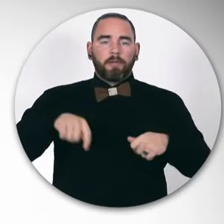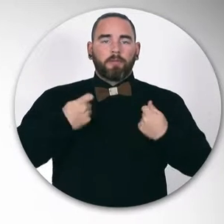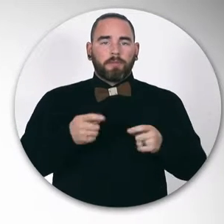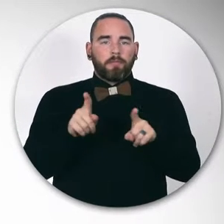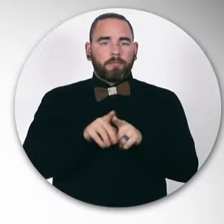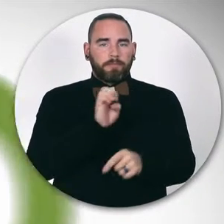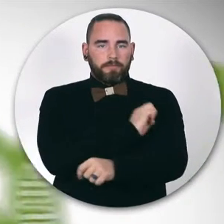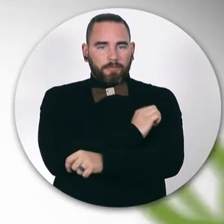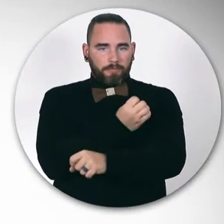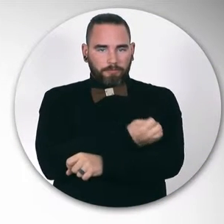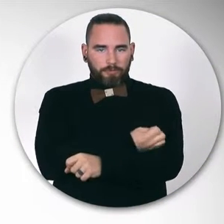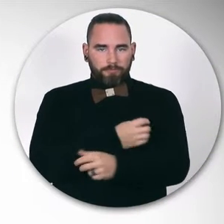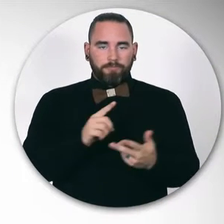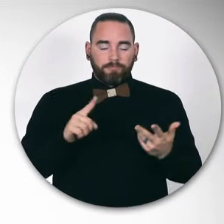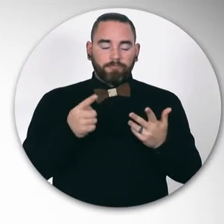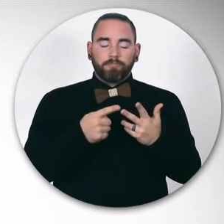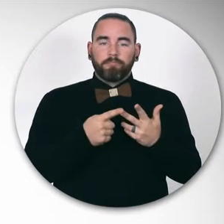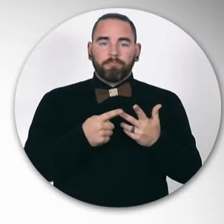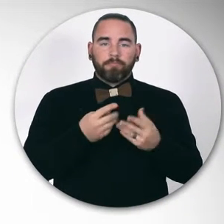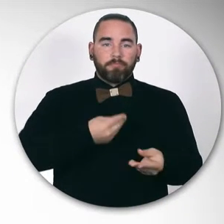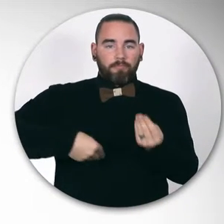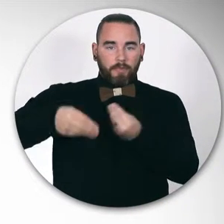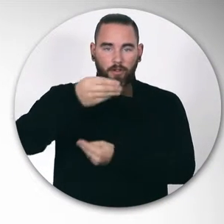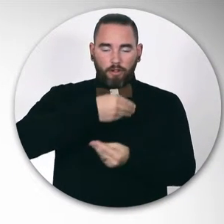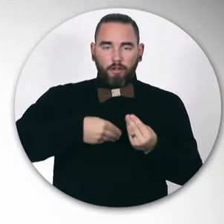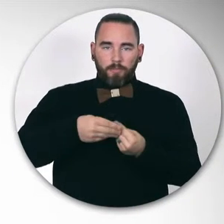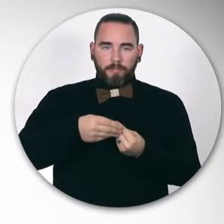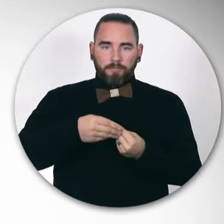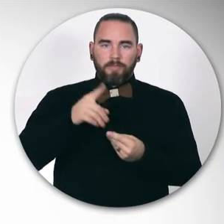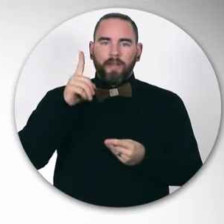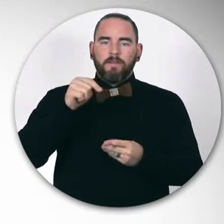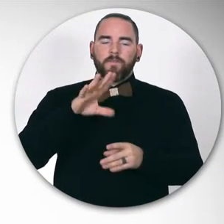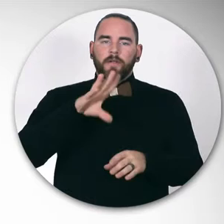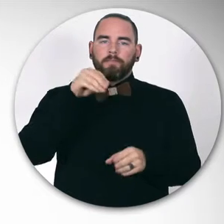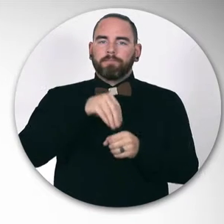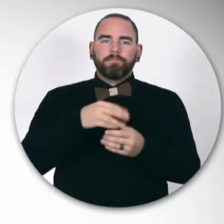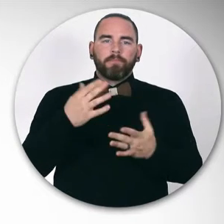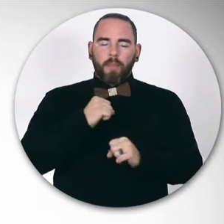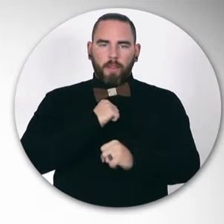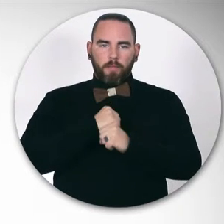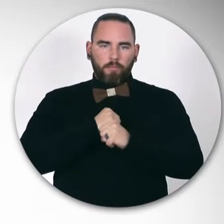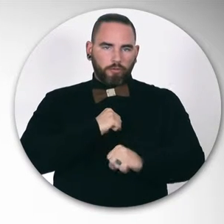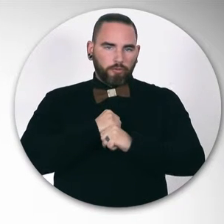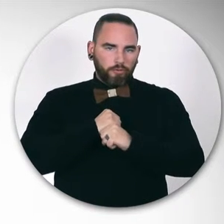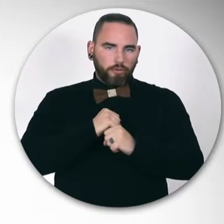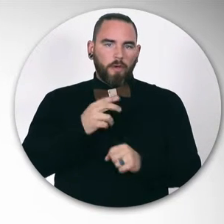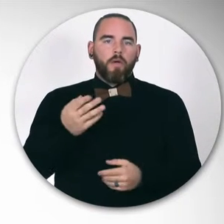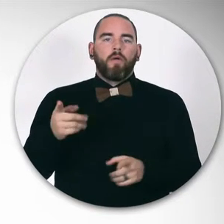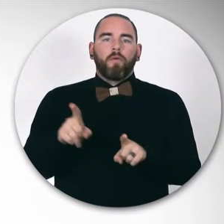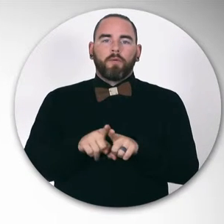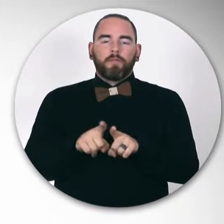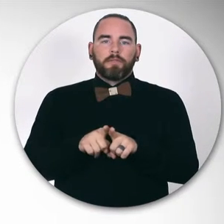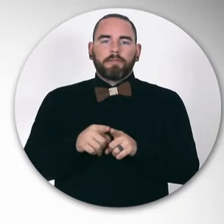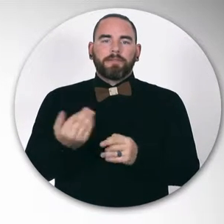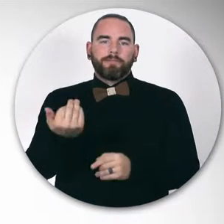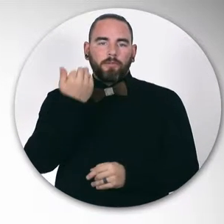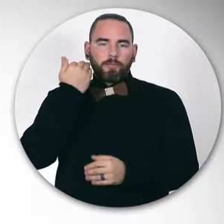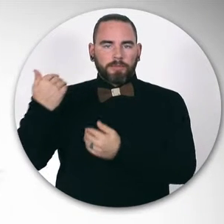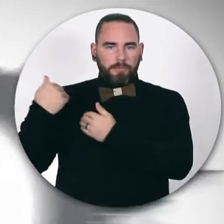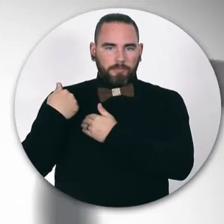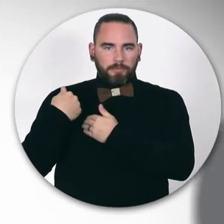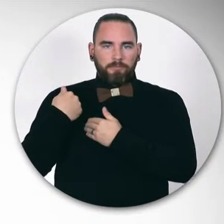énergétiques. Le volet économique engage la production et la consommation responsables, l'innovation et la